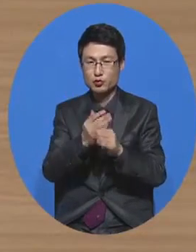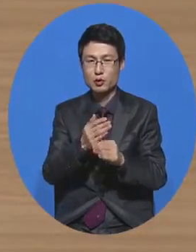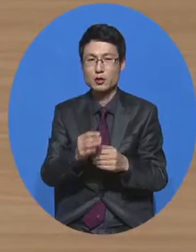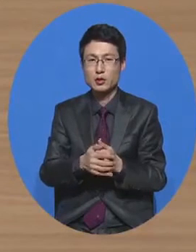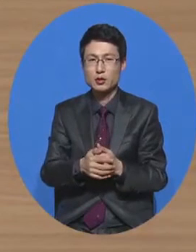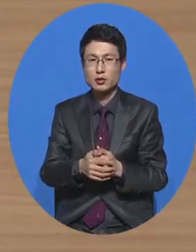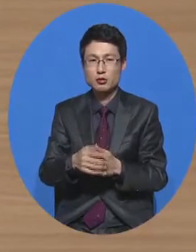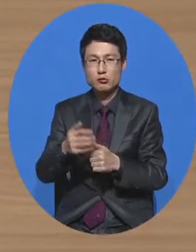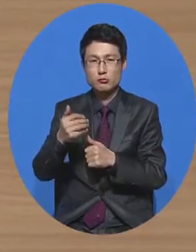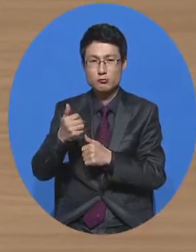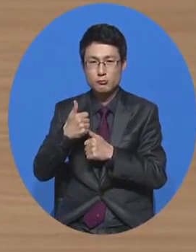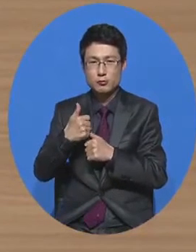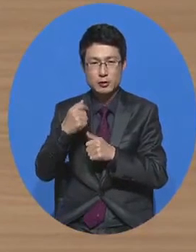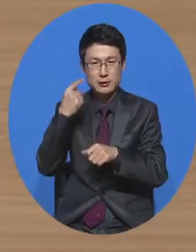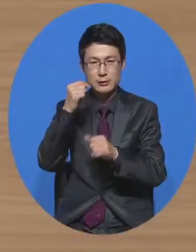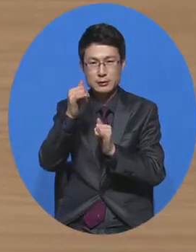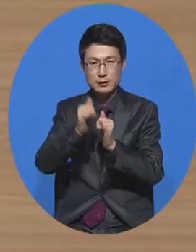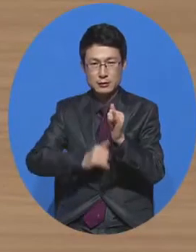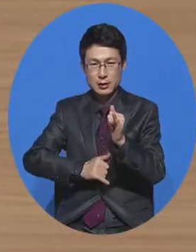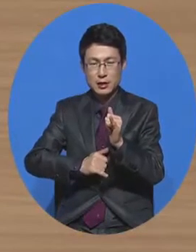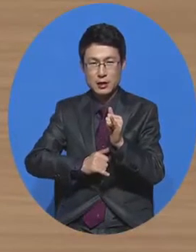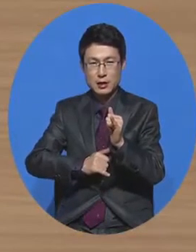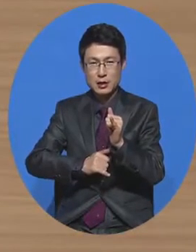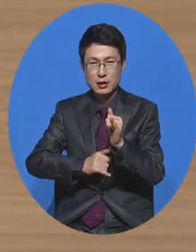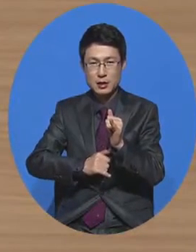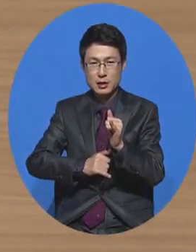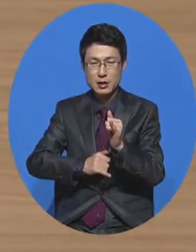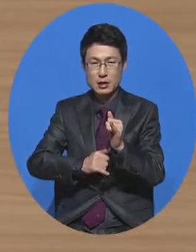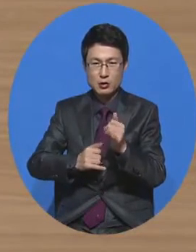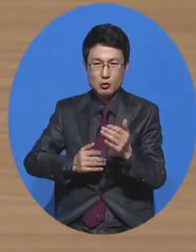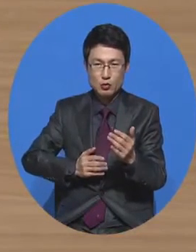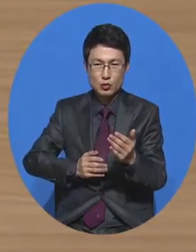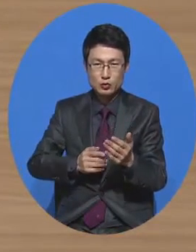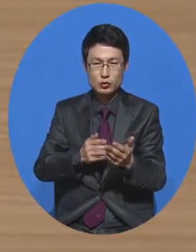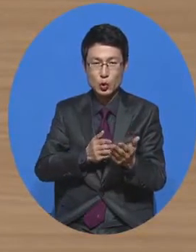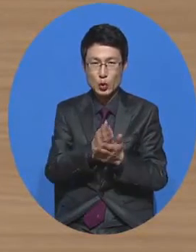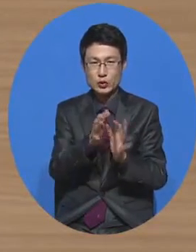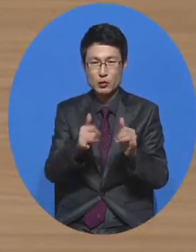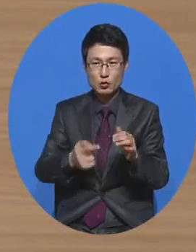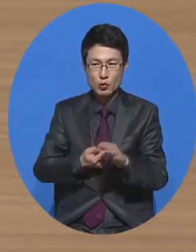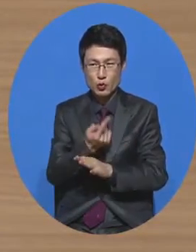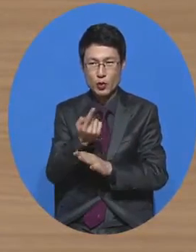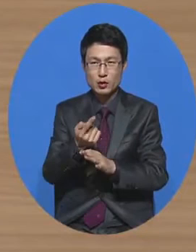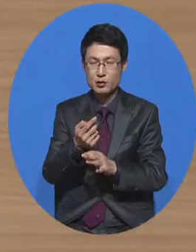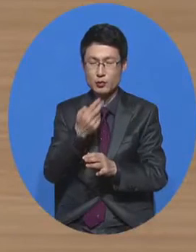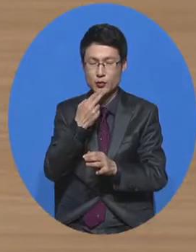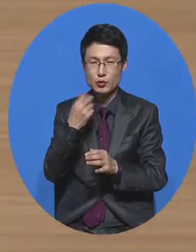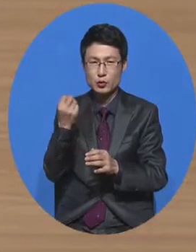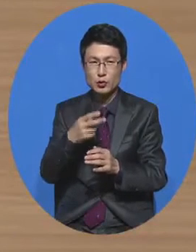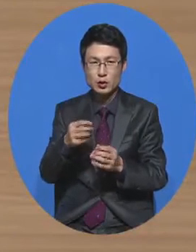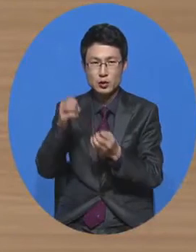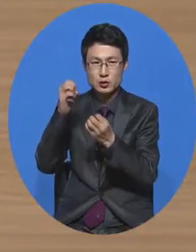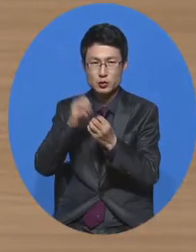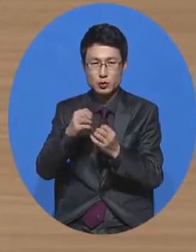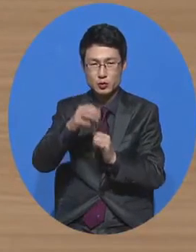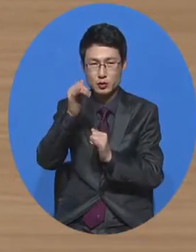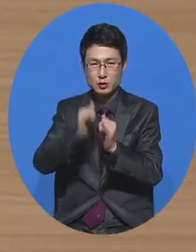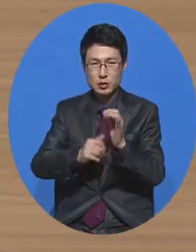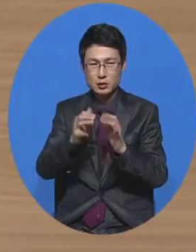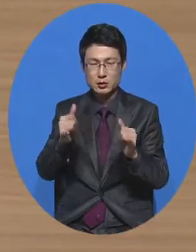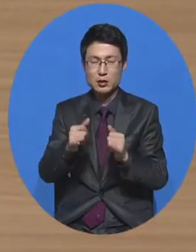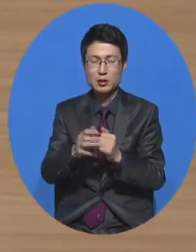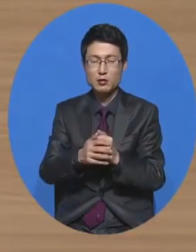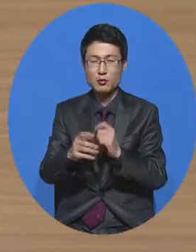군사 사학을 전공한 한 분을 제공 제외하면 사업자가 없고요 또 군사 삭도 전통 역사 학자 로